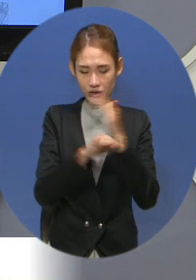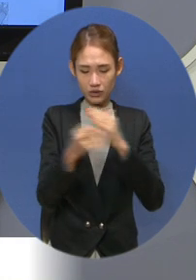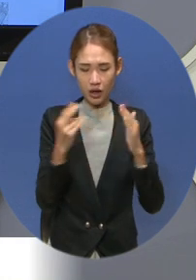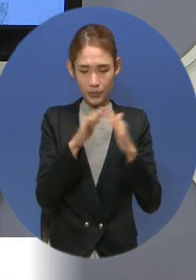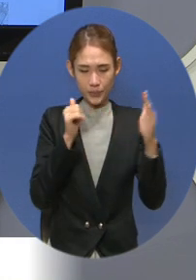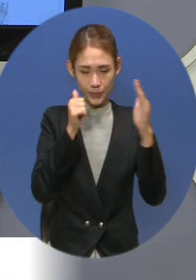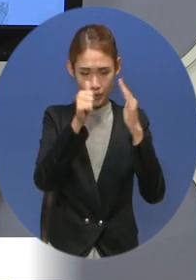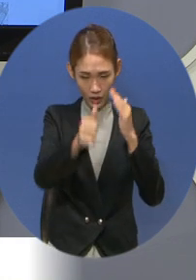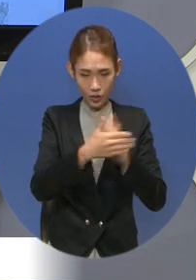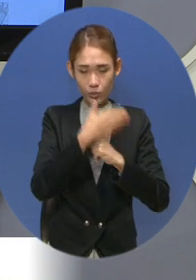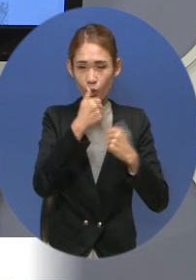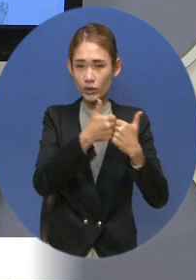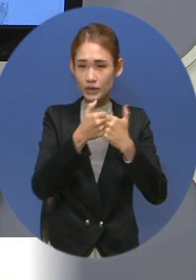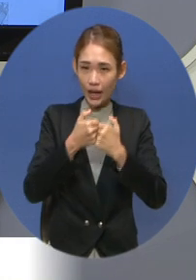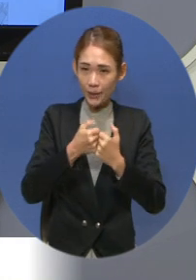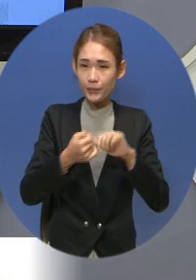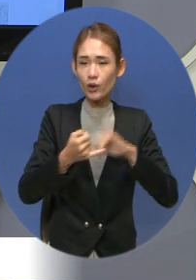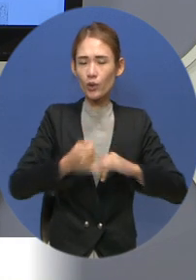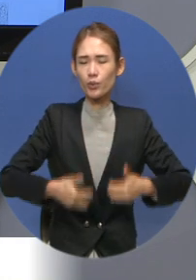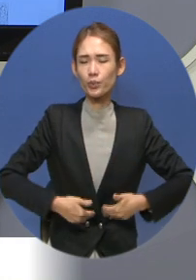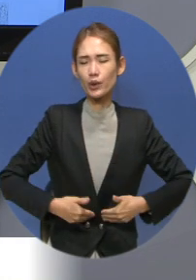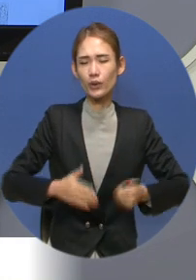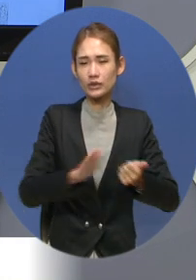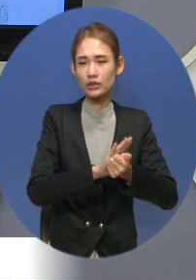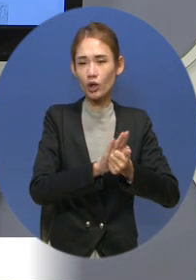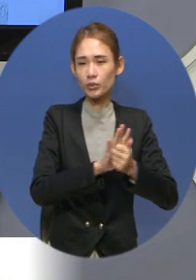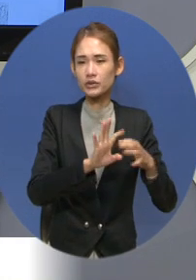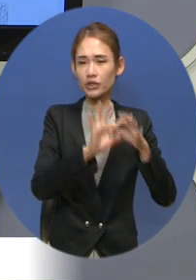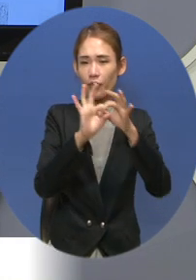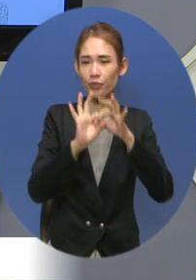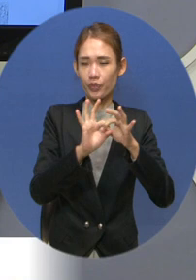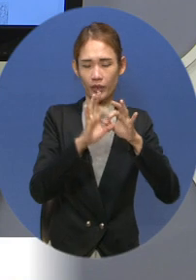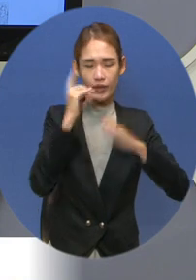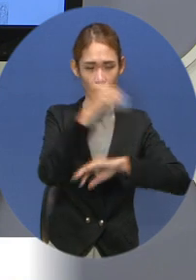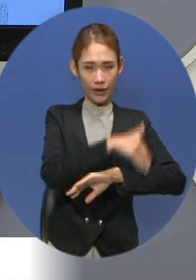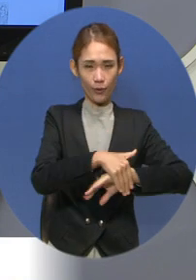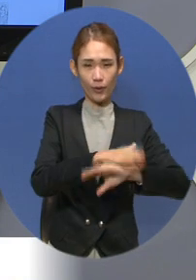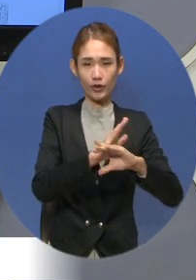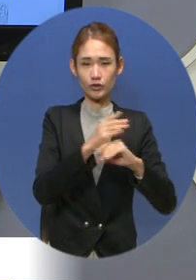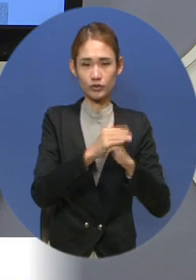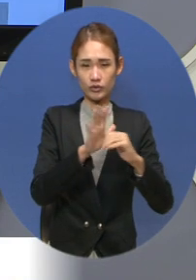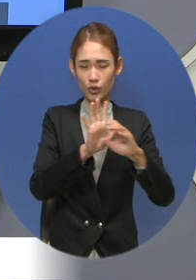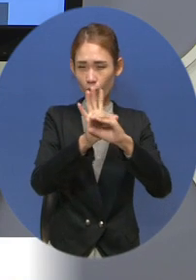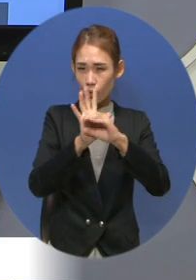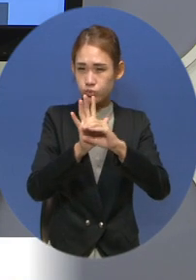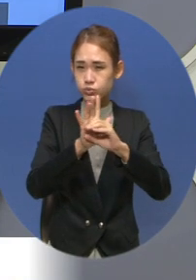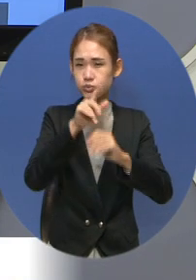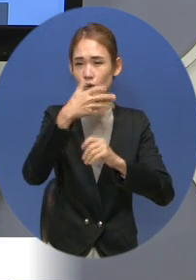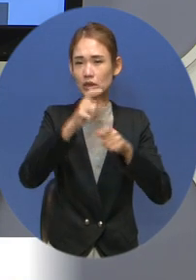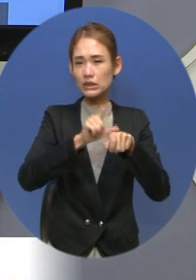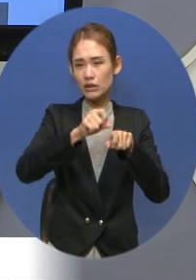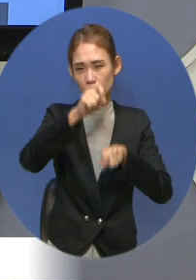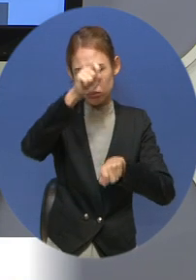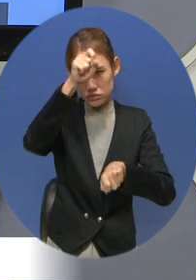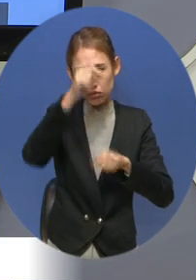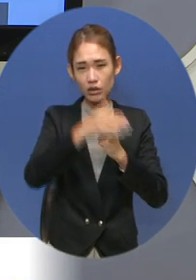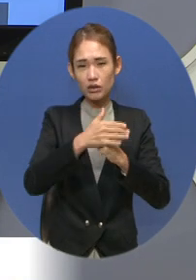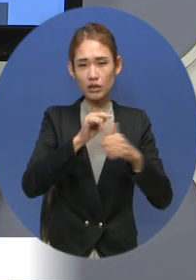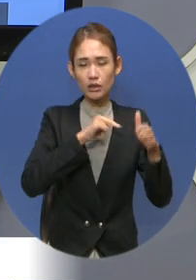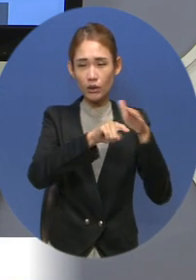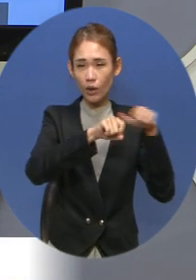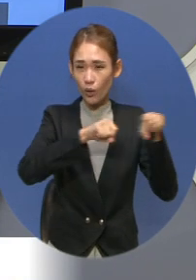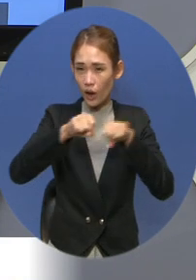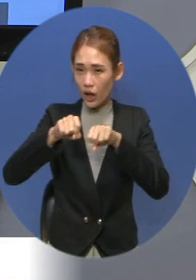복지 상담과 필요한 복지 서비스를 연계 할 계획인데요 코론 알고 장기화에 따른 대외활동 감소와